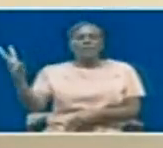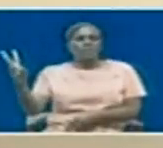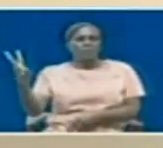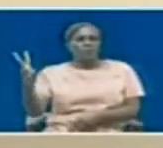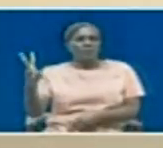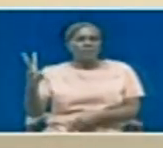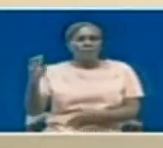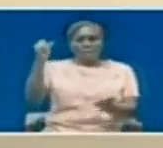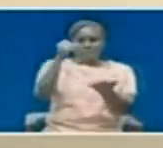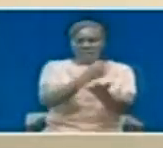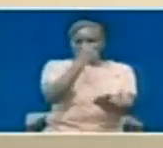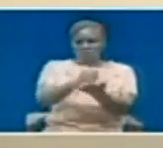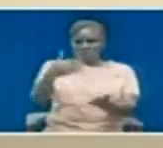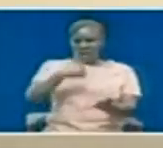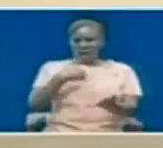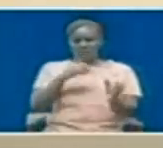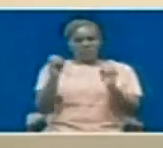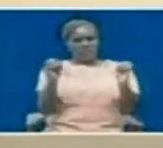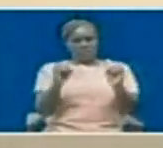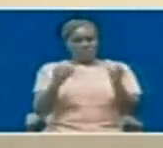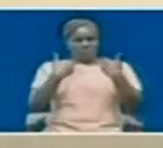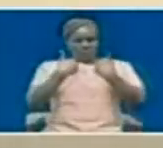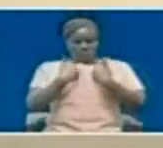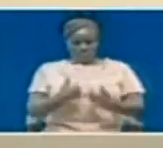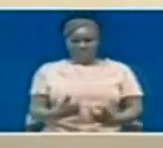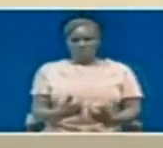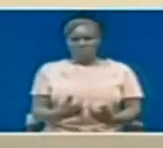Mm. Yeah. My passport is not with me, it's my personal passport.